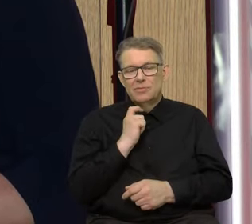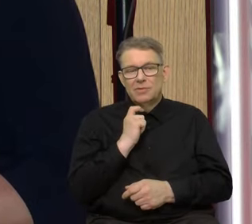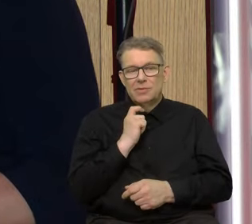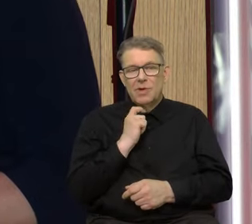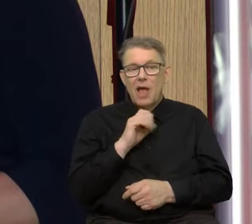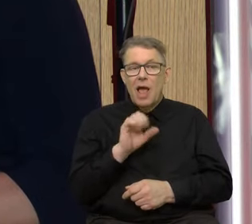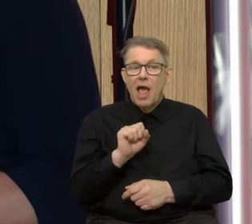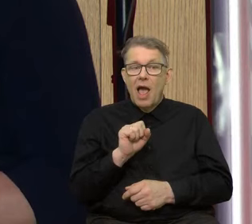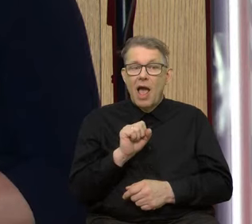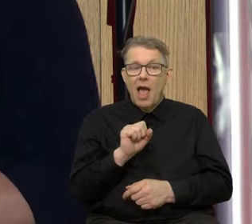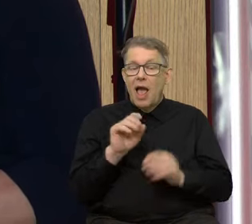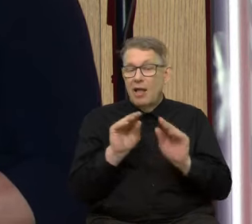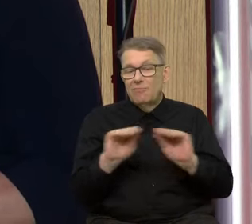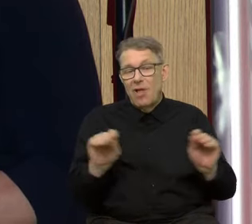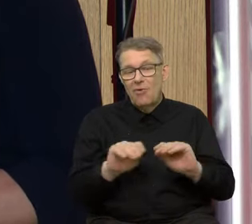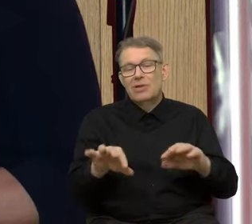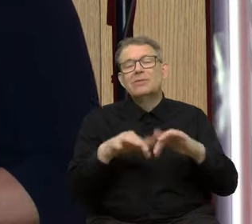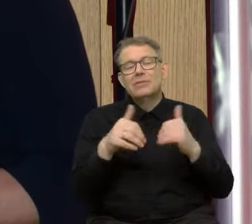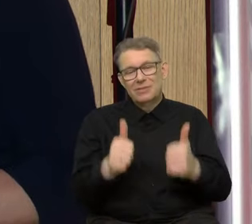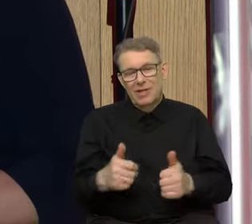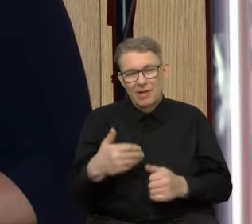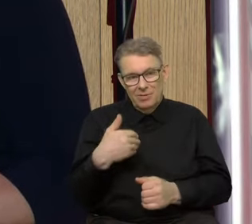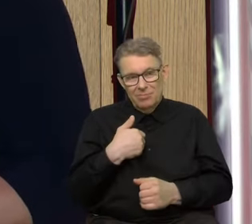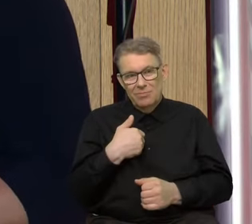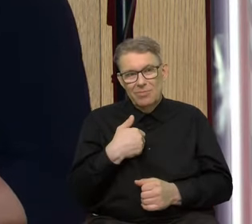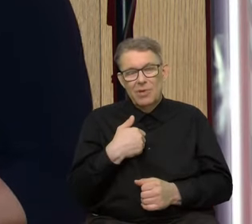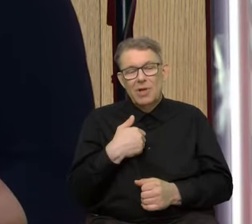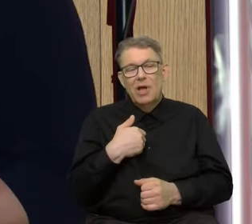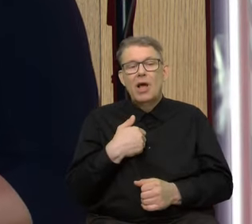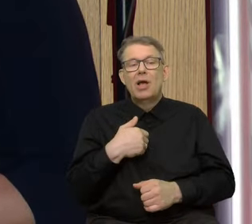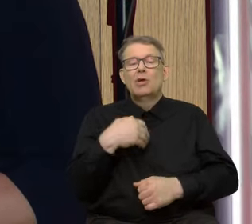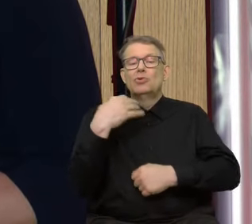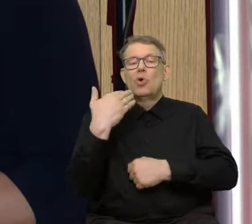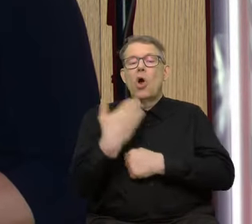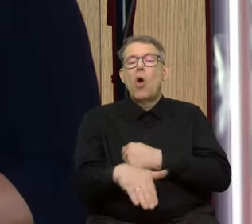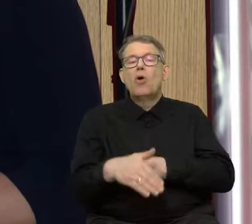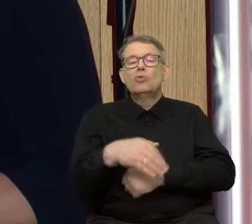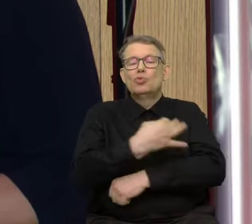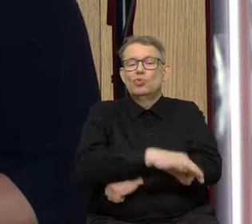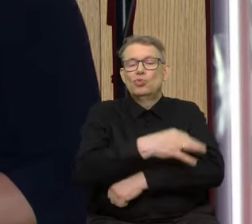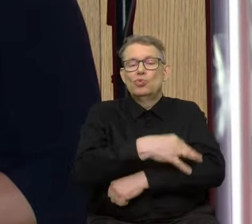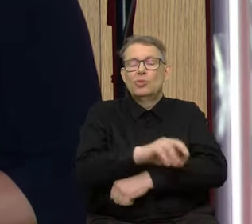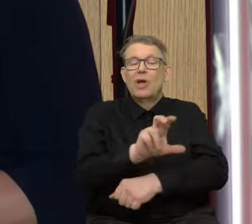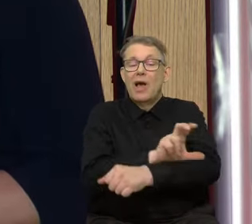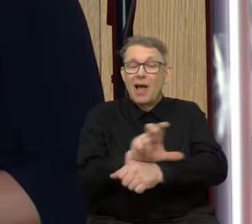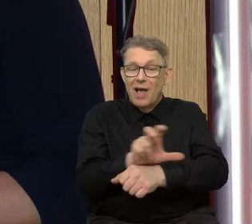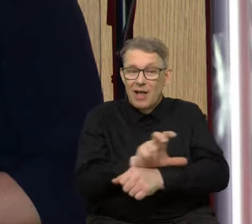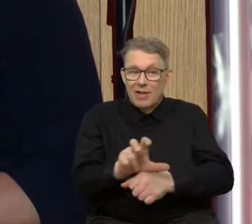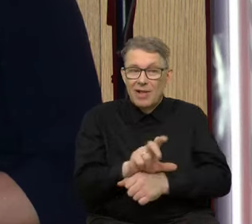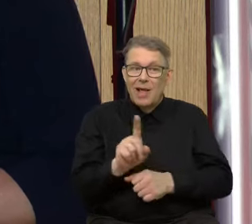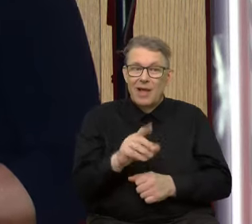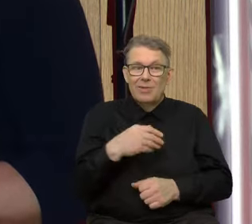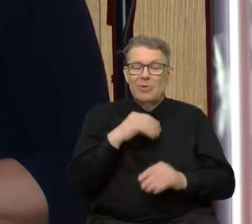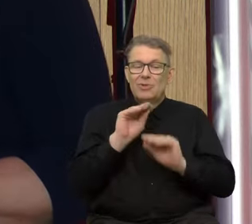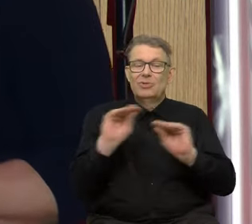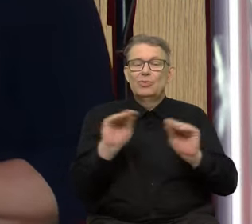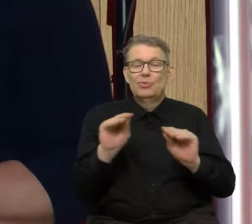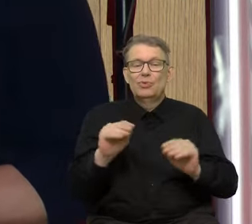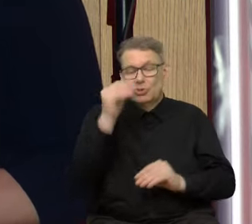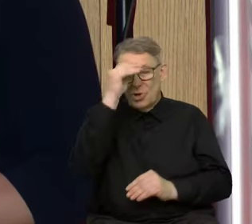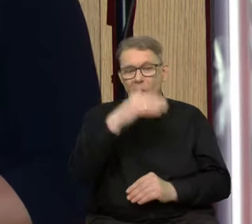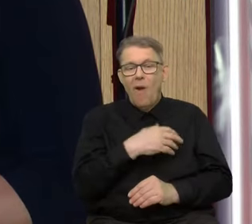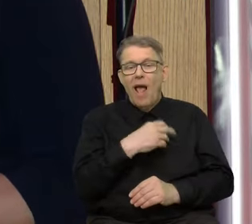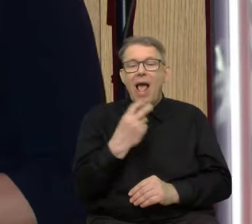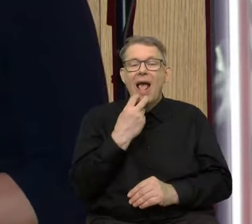A nauczycielem zostałam, chociaż po politechnice, ale w energetyku, a potem